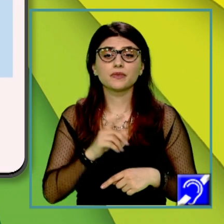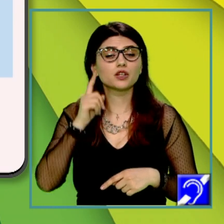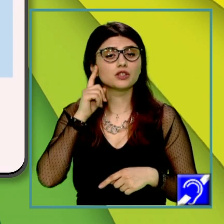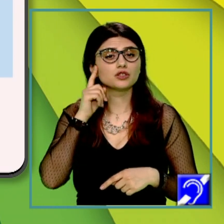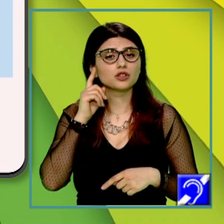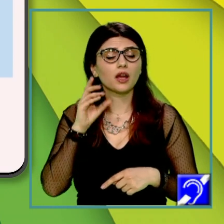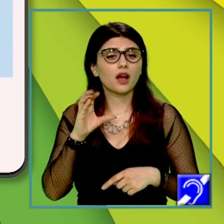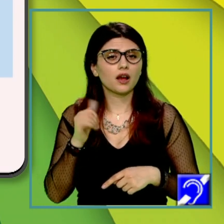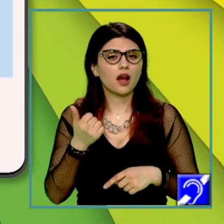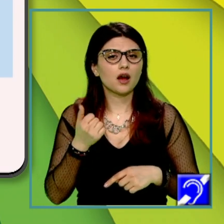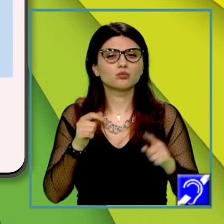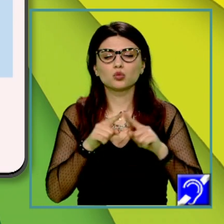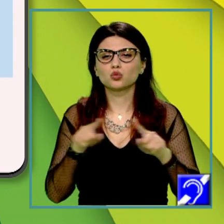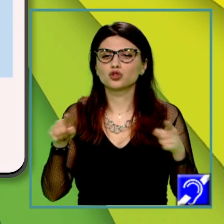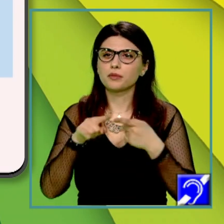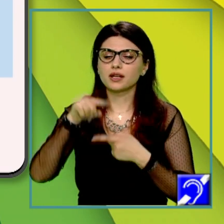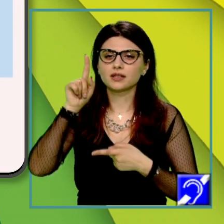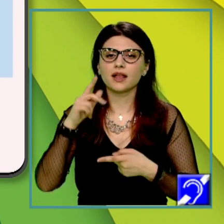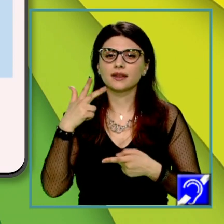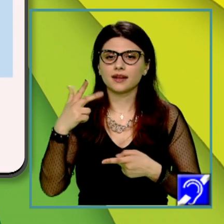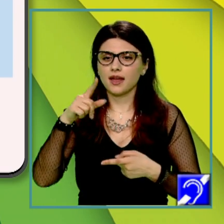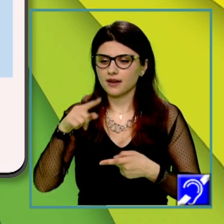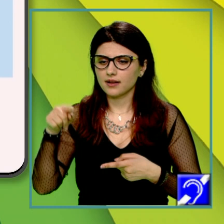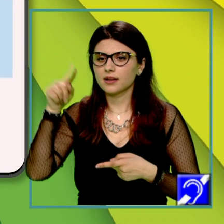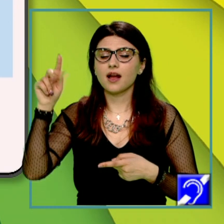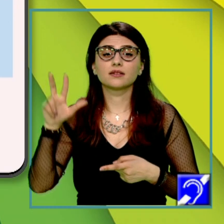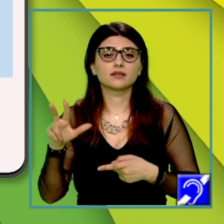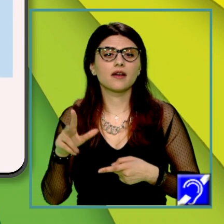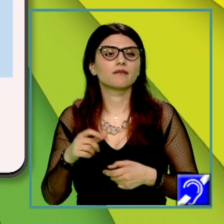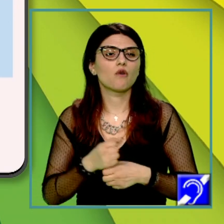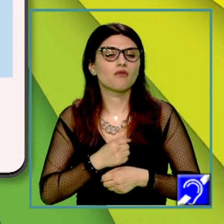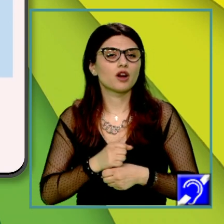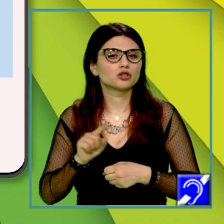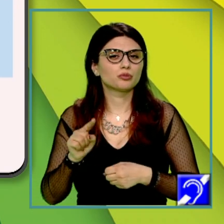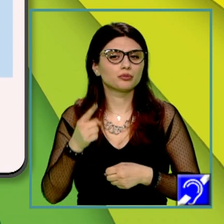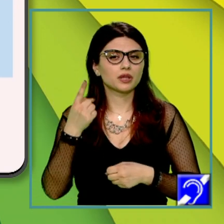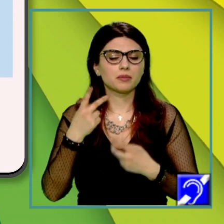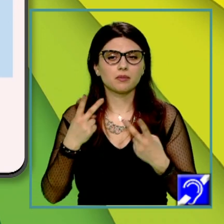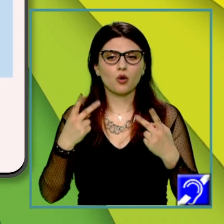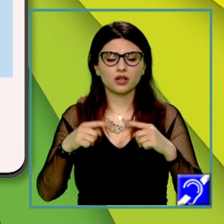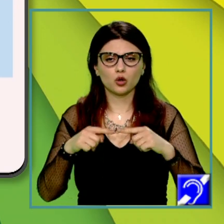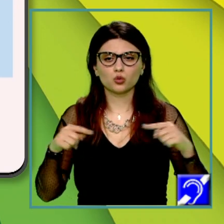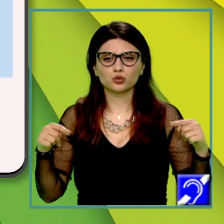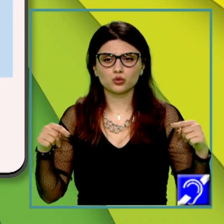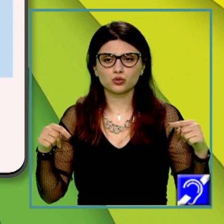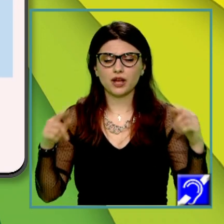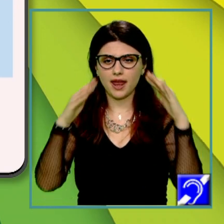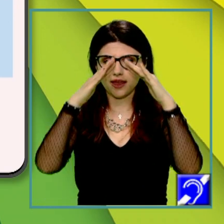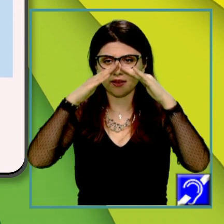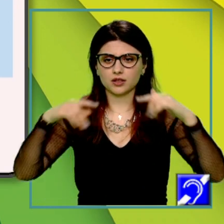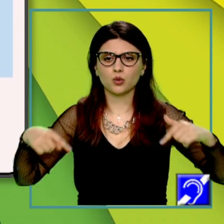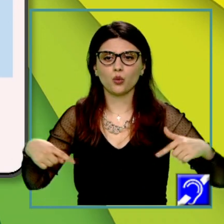lungimea înălțimii este 3 radical din 3 am de terminat mai întâi lungimea laturii triunghiului echilateral